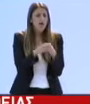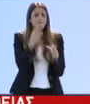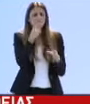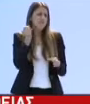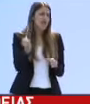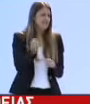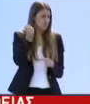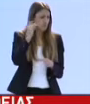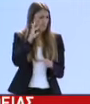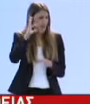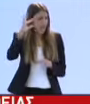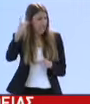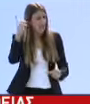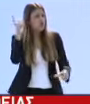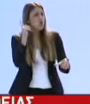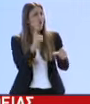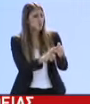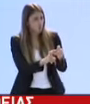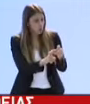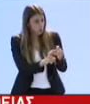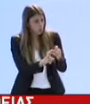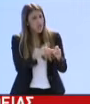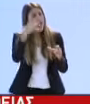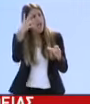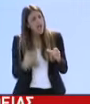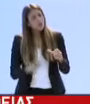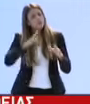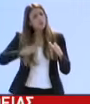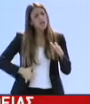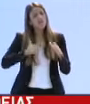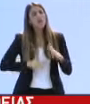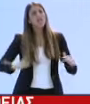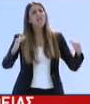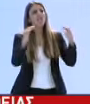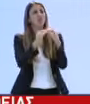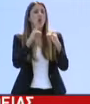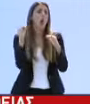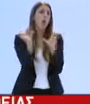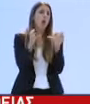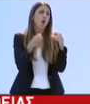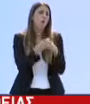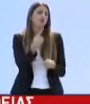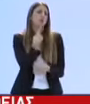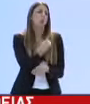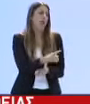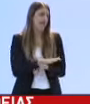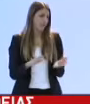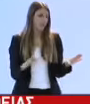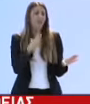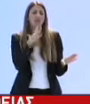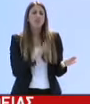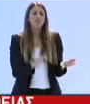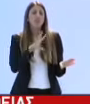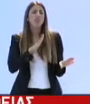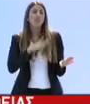φασισμό μέχρι τον κομμουνισμό, θέλουν όλοι στο τέλος να είναι ίδιοι. Γι' αυτό και εχθρεύονται την